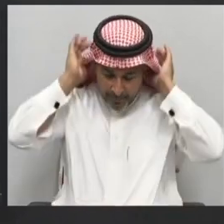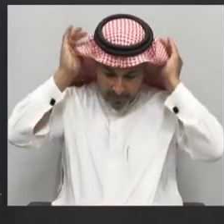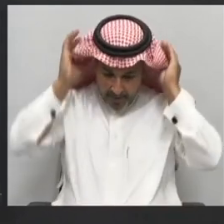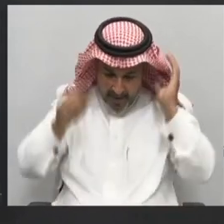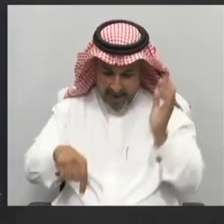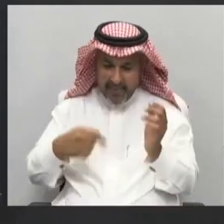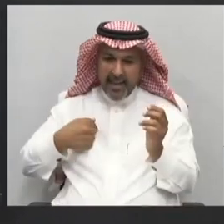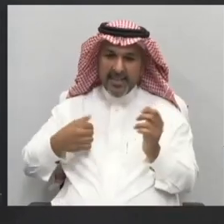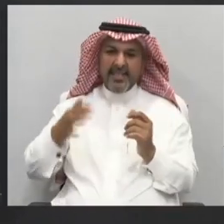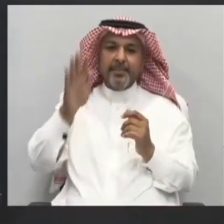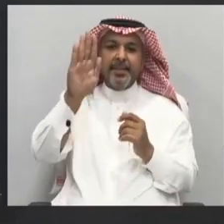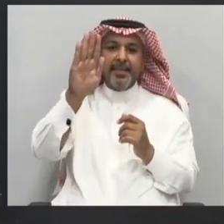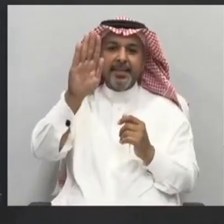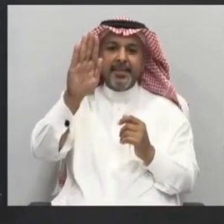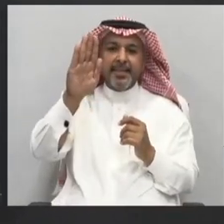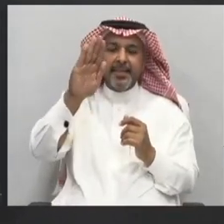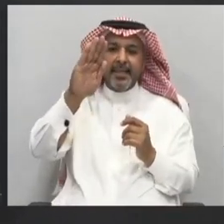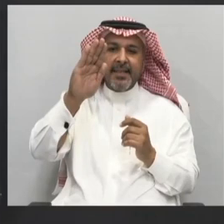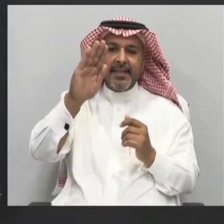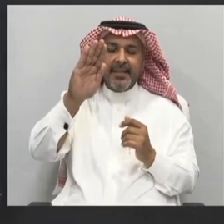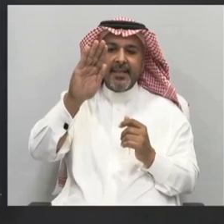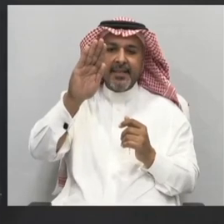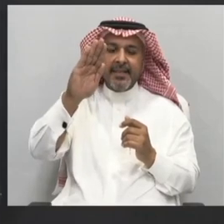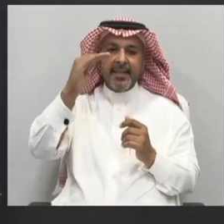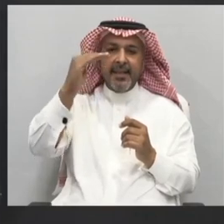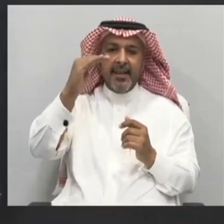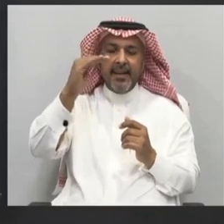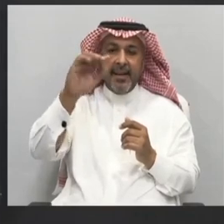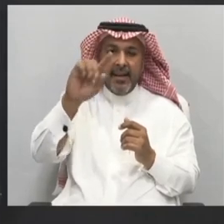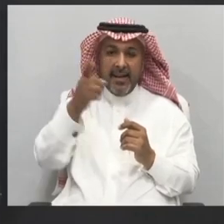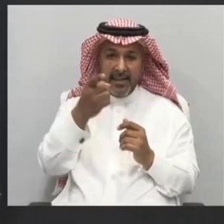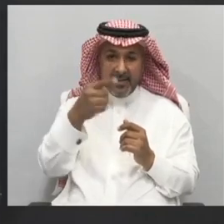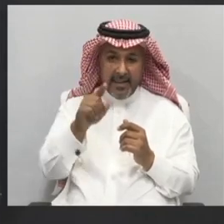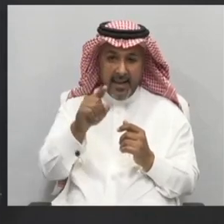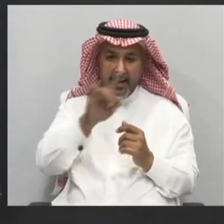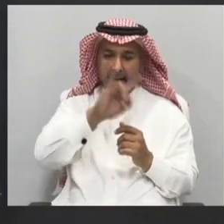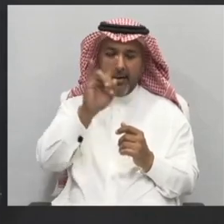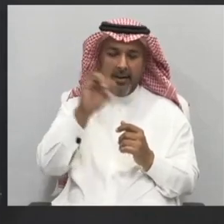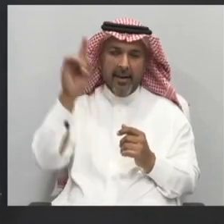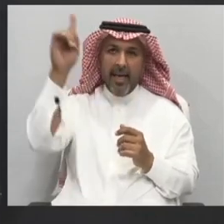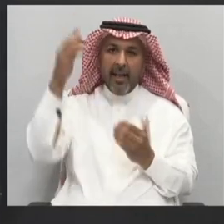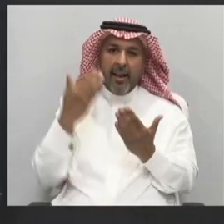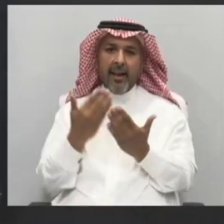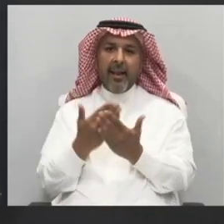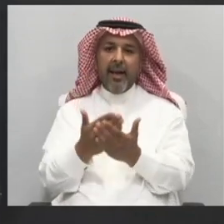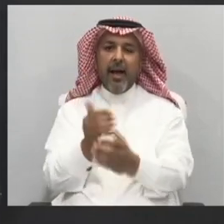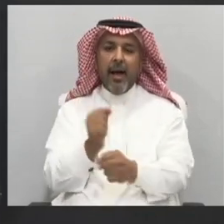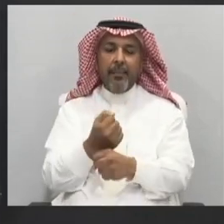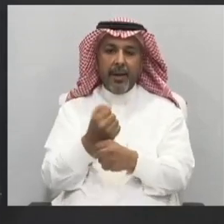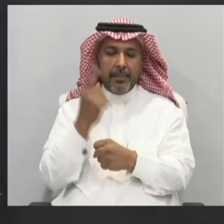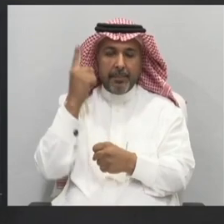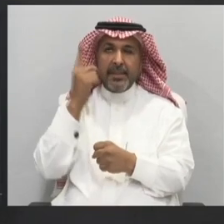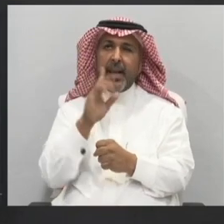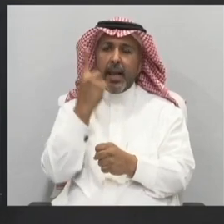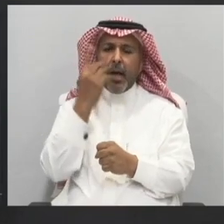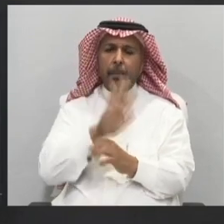مقدور البشر انما هو من عند الله فالقي السحره ساجدين اقروا بهذا الامر فان هذا هذه المعجزه لا تكون